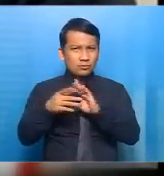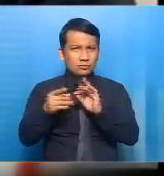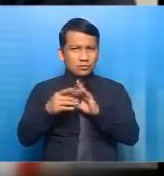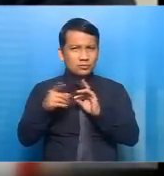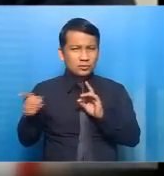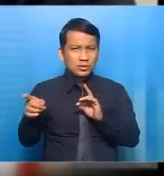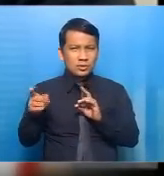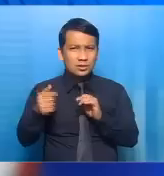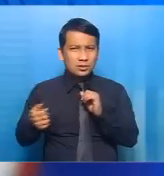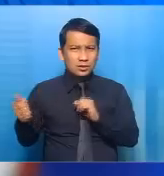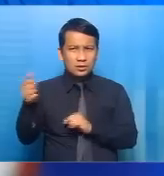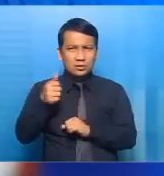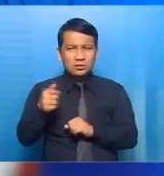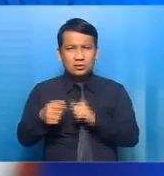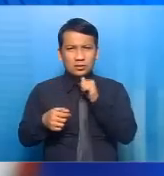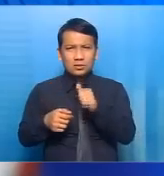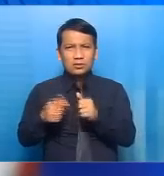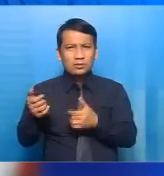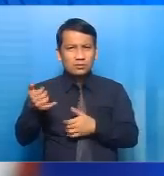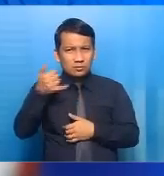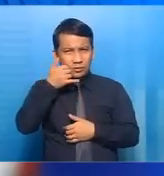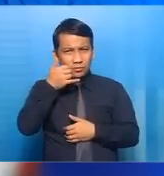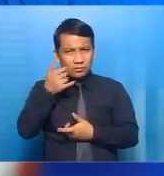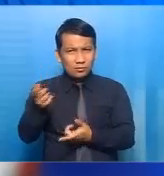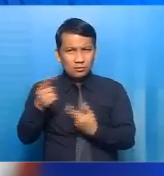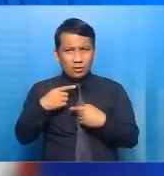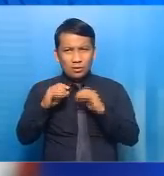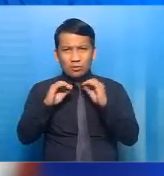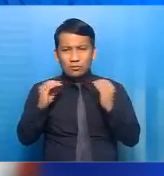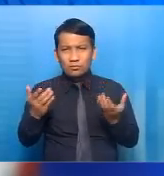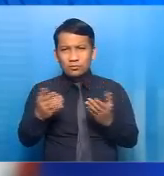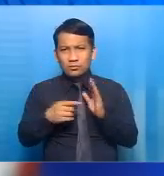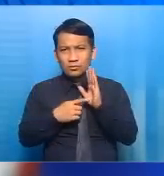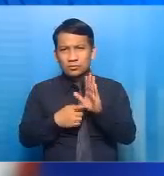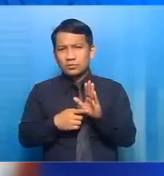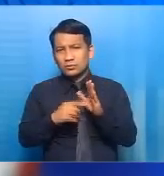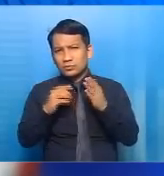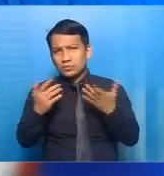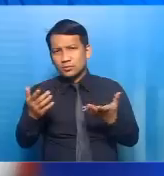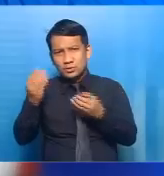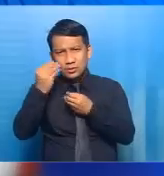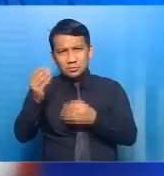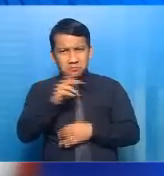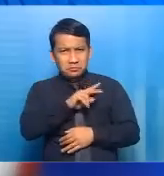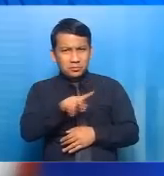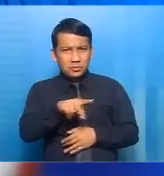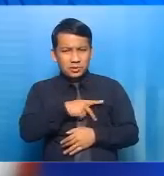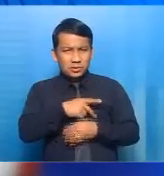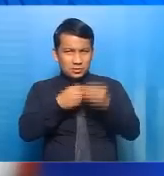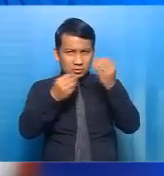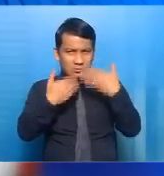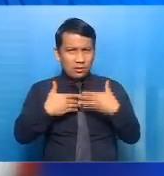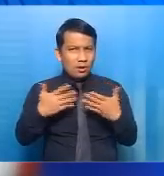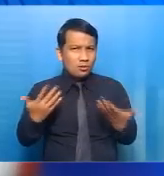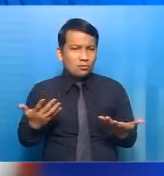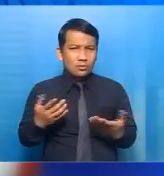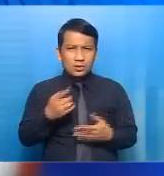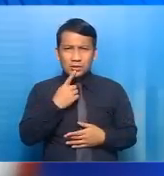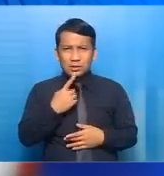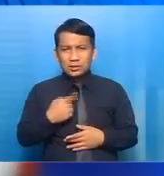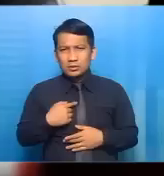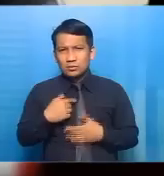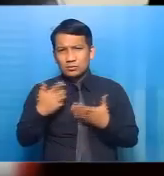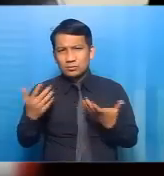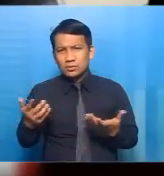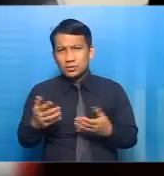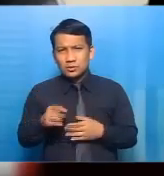kanyang mismong hepe. Wala po siyang tawag na ginagawa sa akin. Ni personal po na pagpapaalam, wala po siyang ginasabi sa